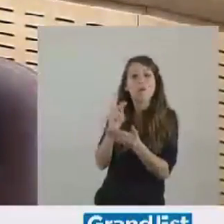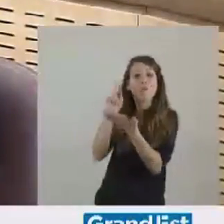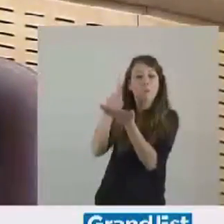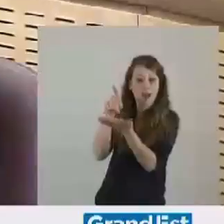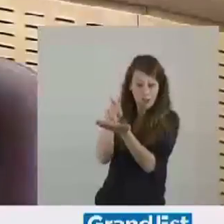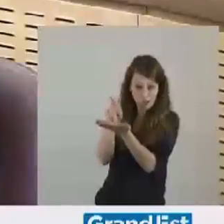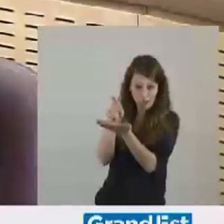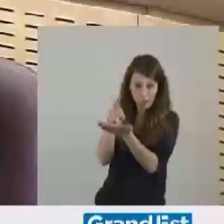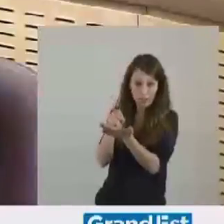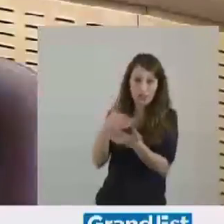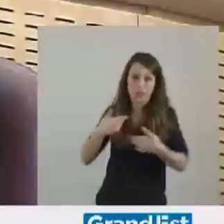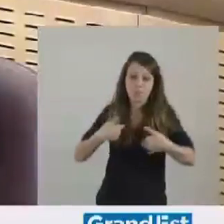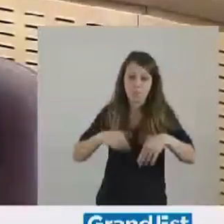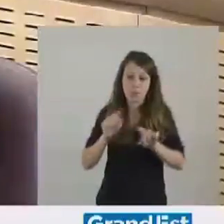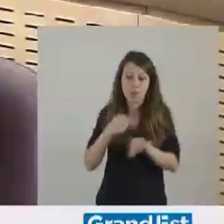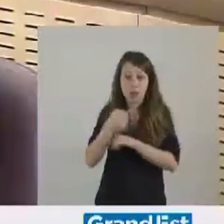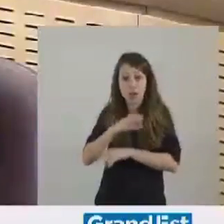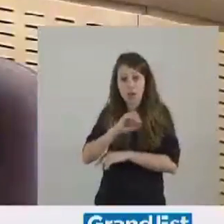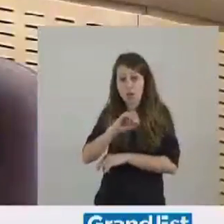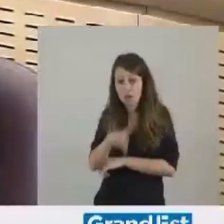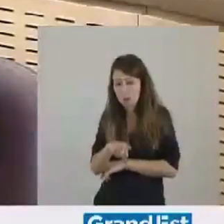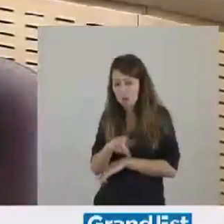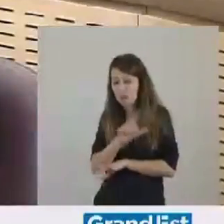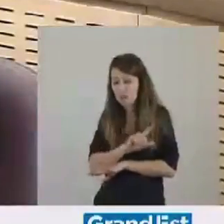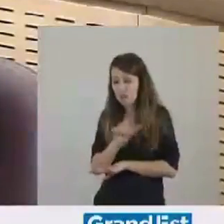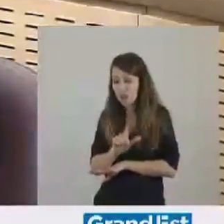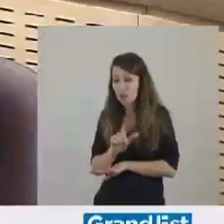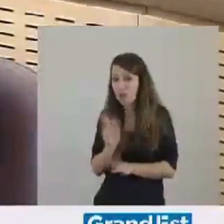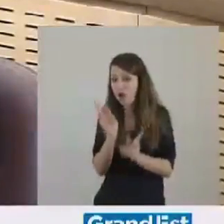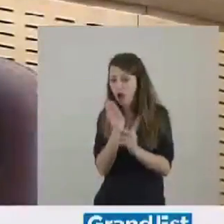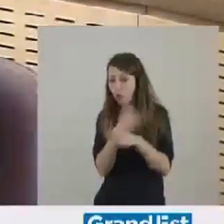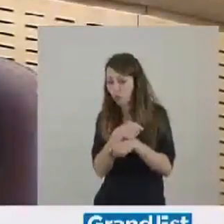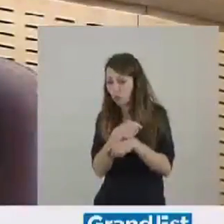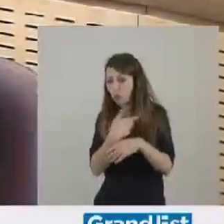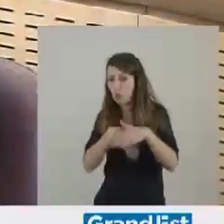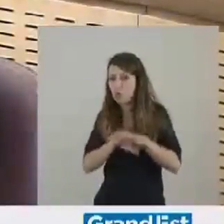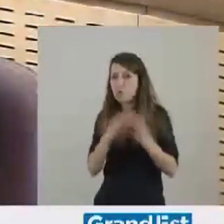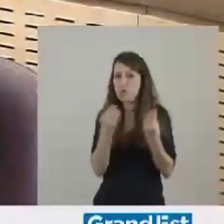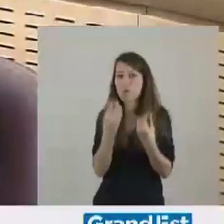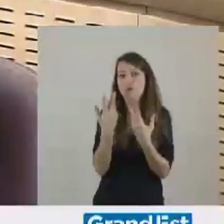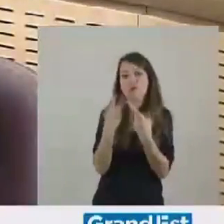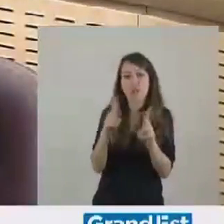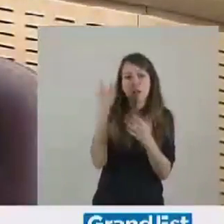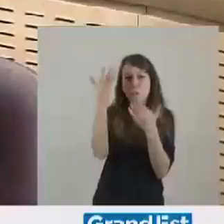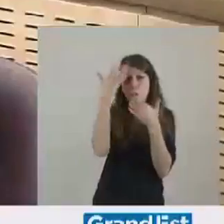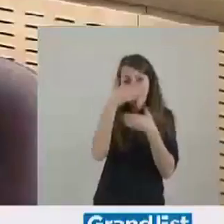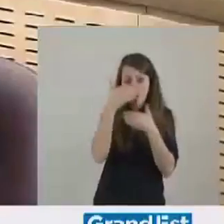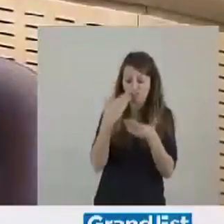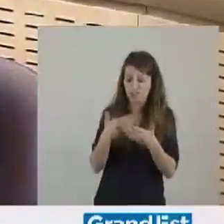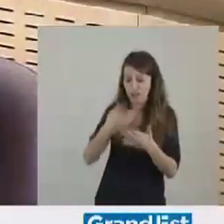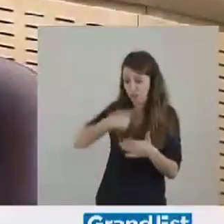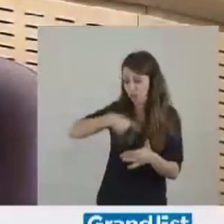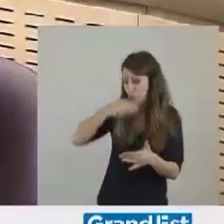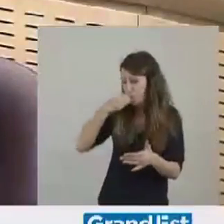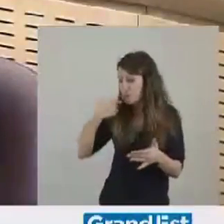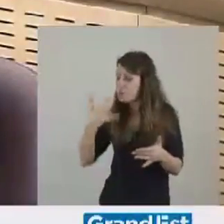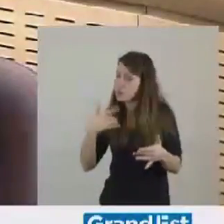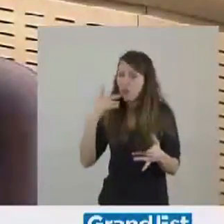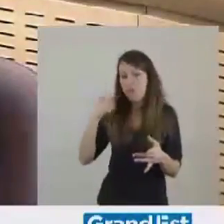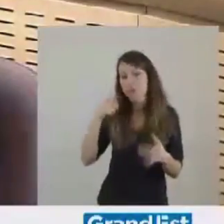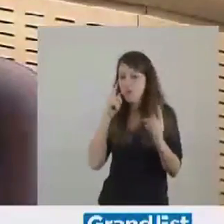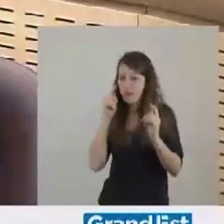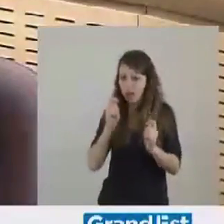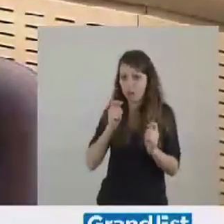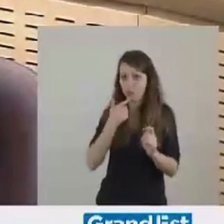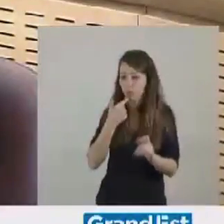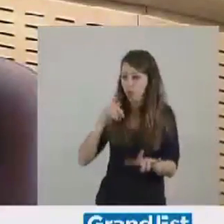de cette année, de la COP22 à Marrakech, nous fait quand même penser que nous devons rester vigilants sur ces thèmes. Et il ne faut surtout pas relâcher les